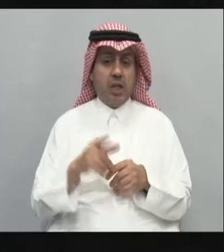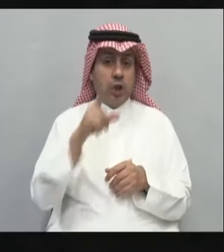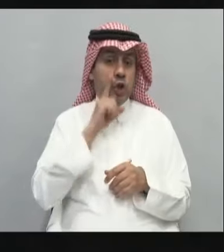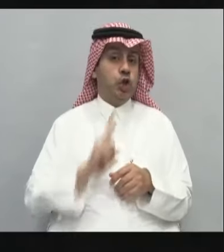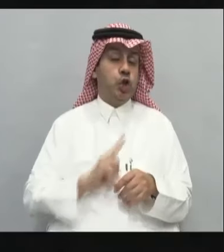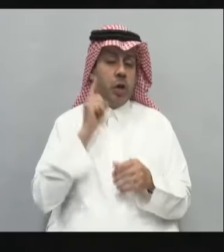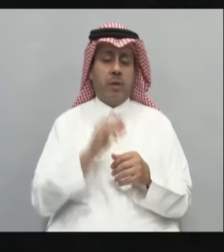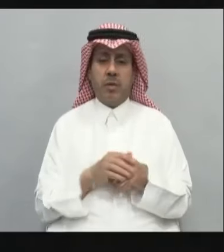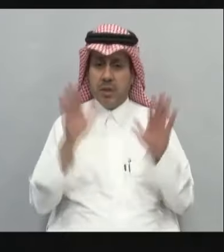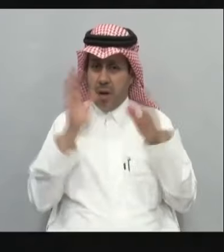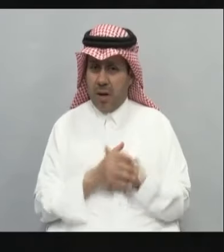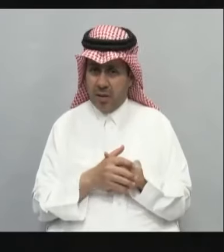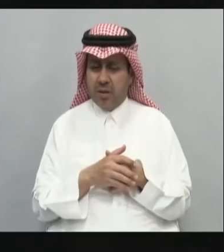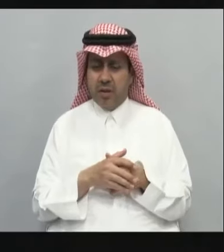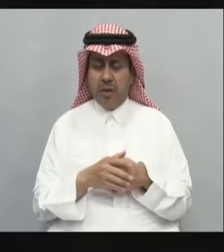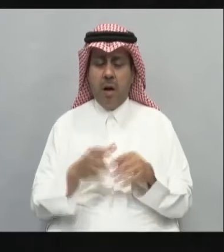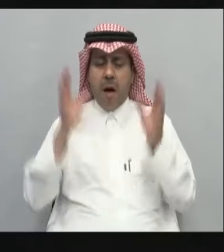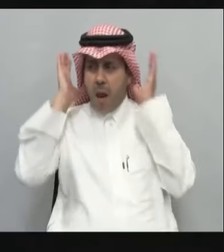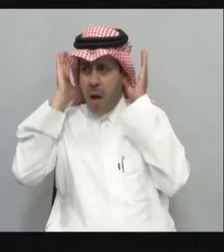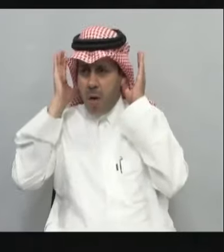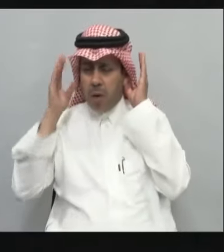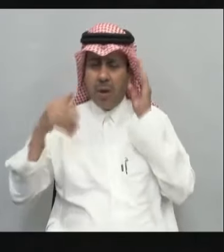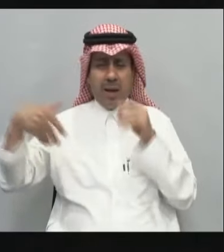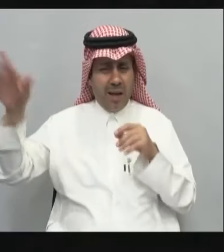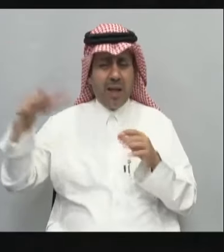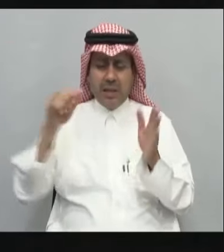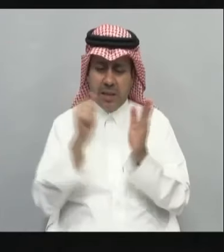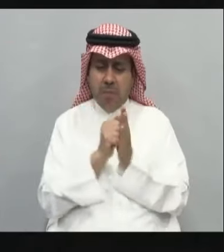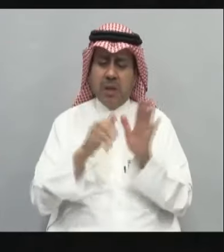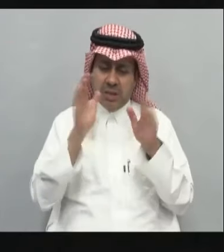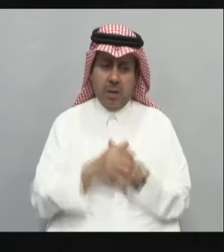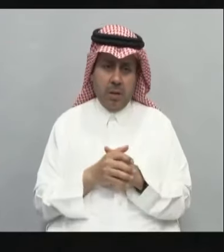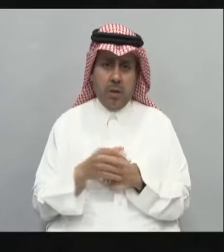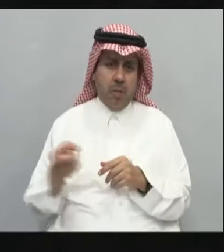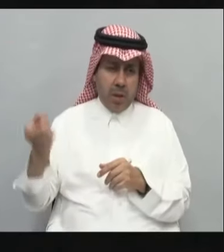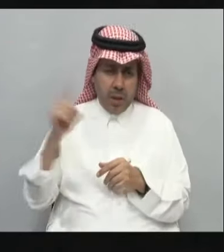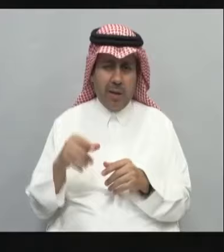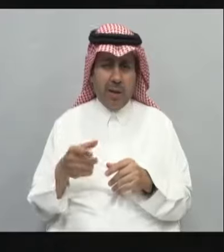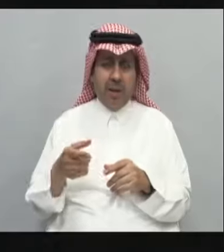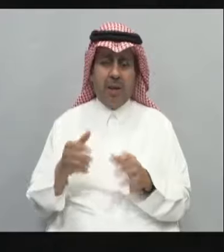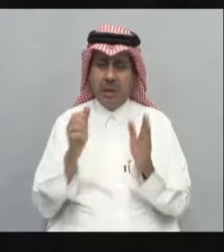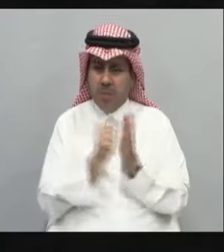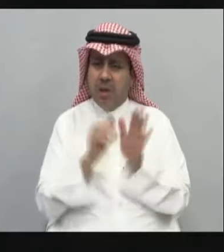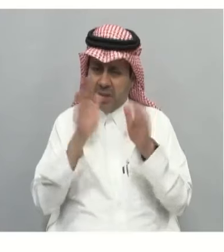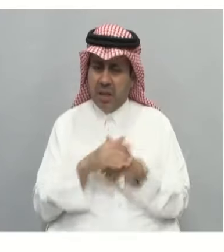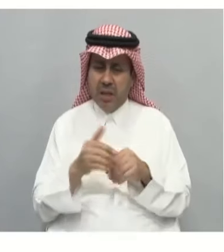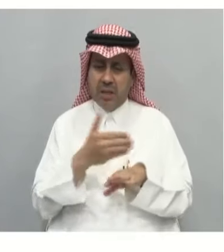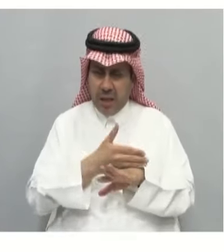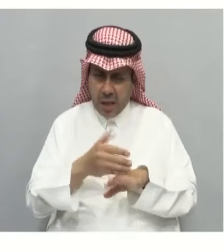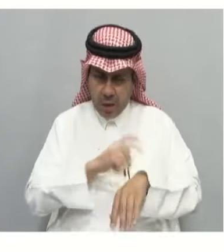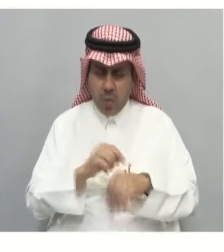الانسان وربما يترك اداء الصلاه وذلك يحرص الانسان على اداء صلاه